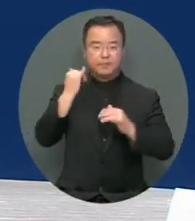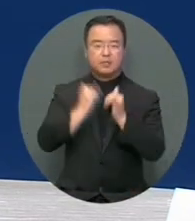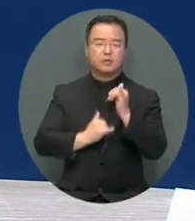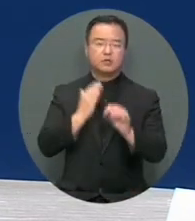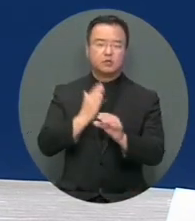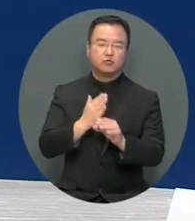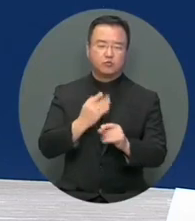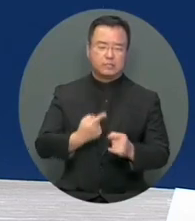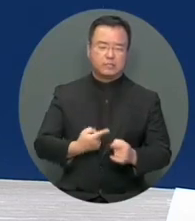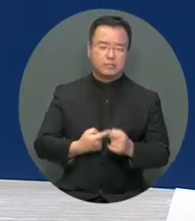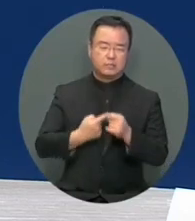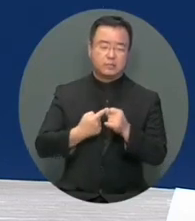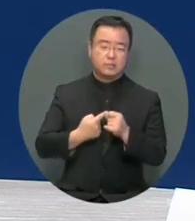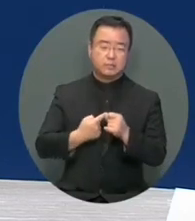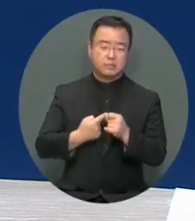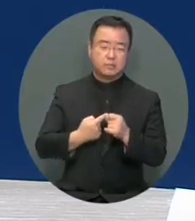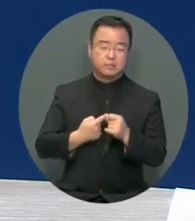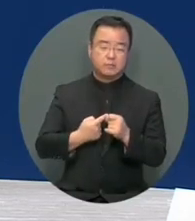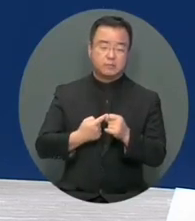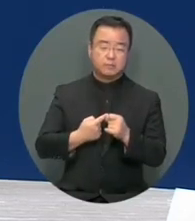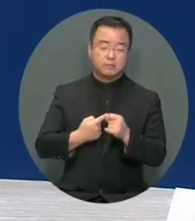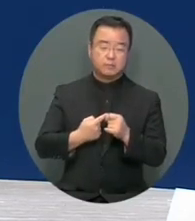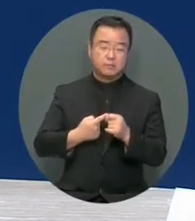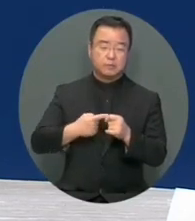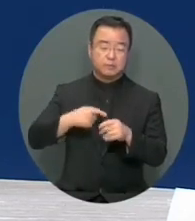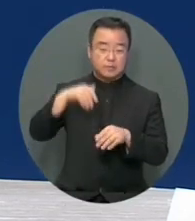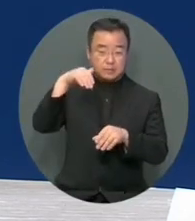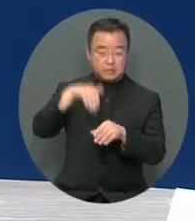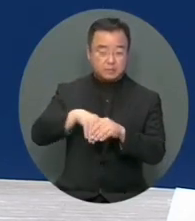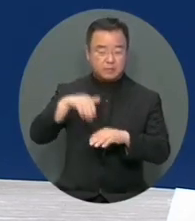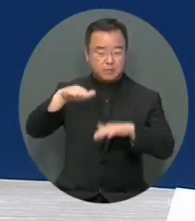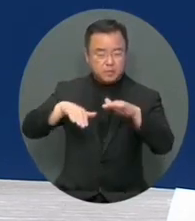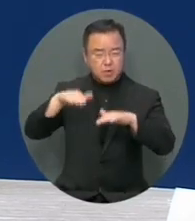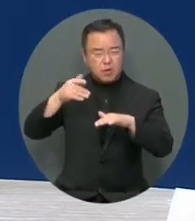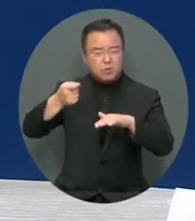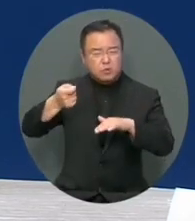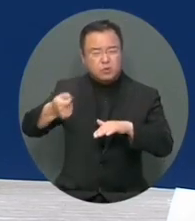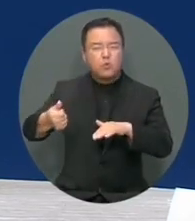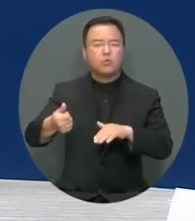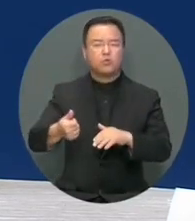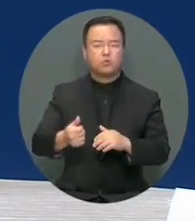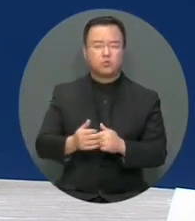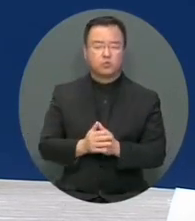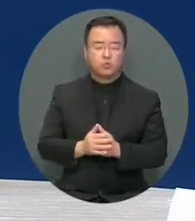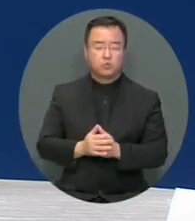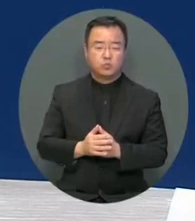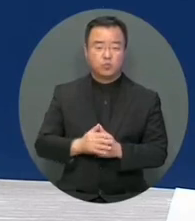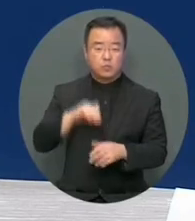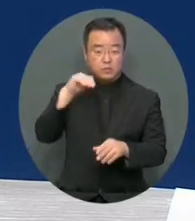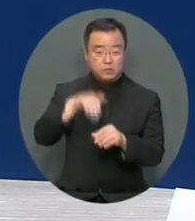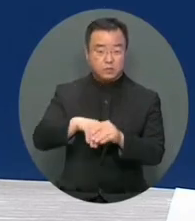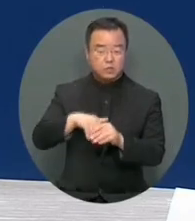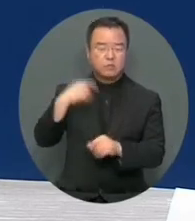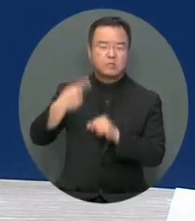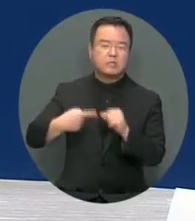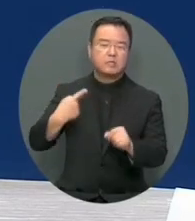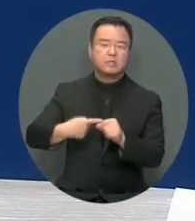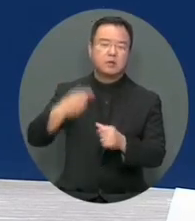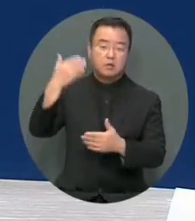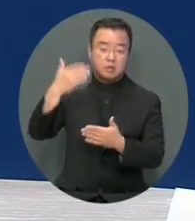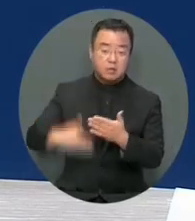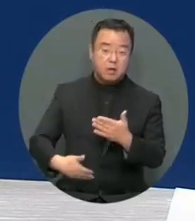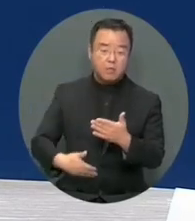최소의 득표수 차이로 발족한 정부였다. 그런데다가 선거는 1년밖에 남지 않았다